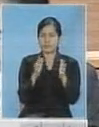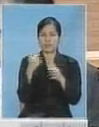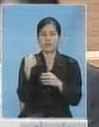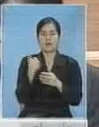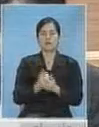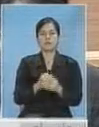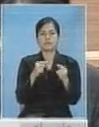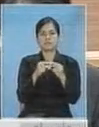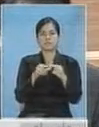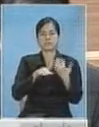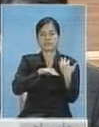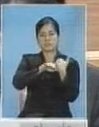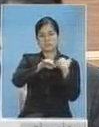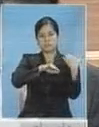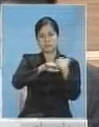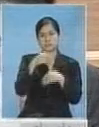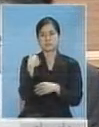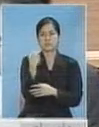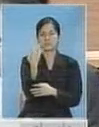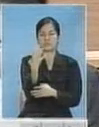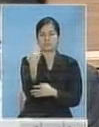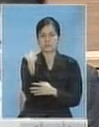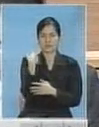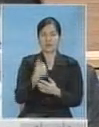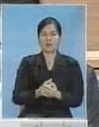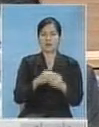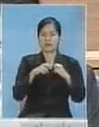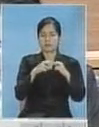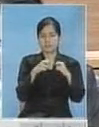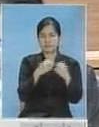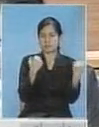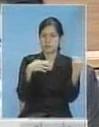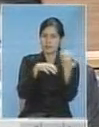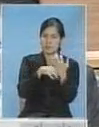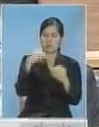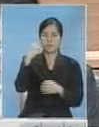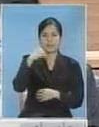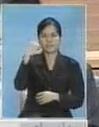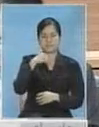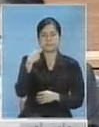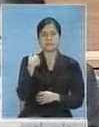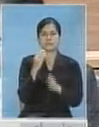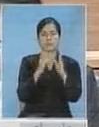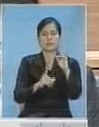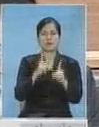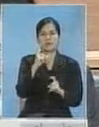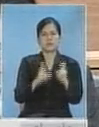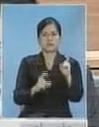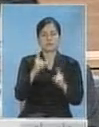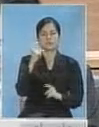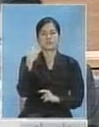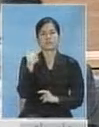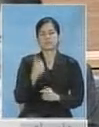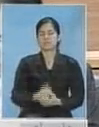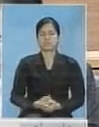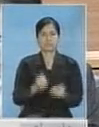ยกอำเภอกงครับเกิดอุบัติเหตุทุกอาทิตย์มีผู้เสียชีวิตและทรัพย์สินเสียหาย